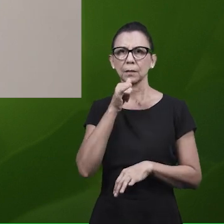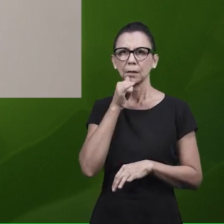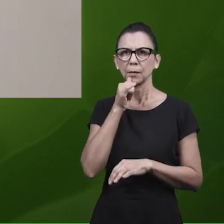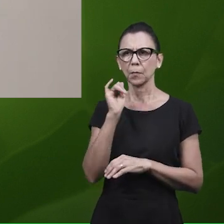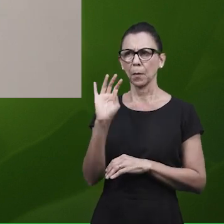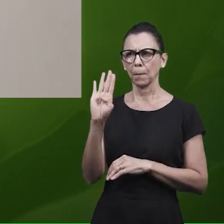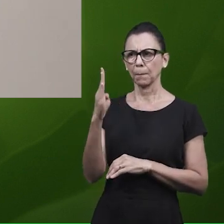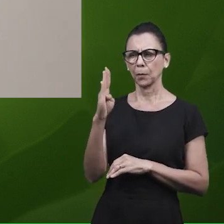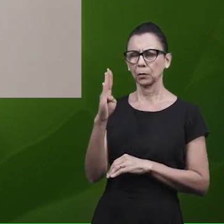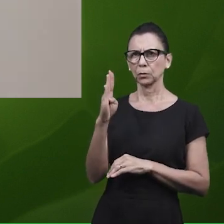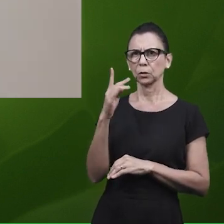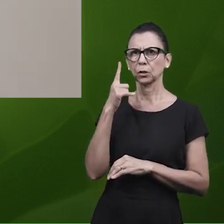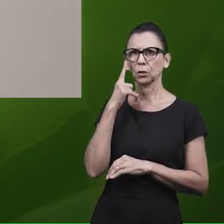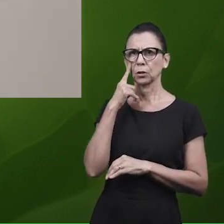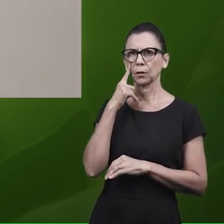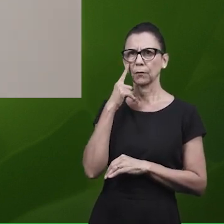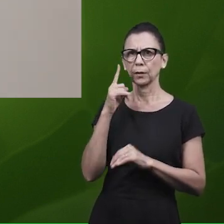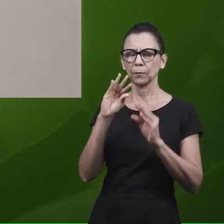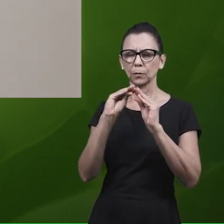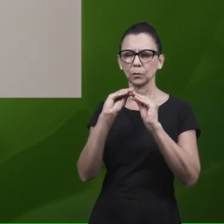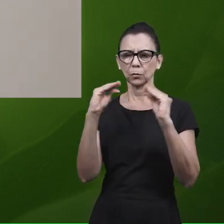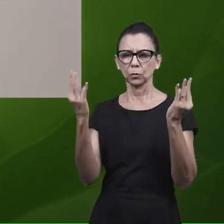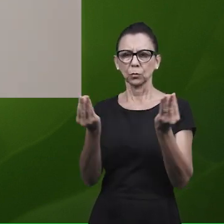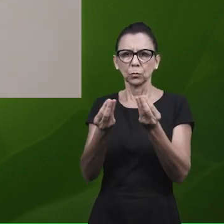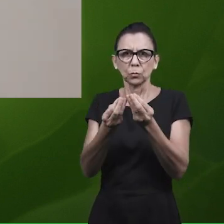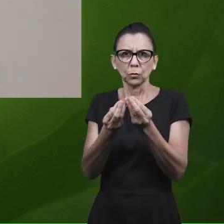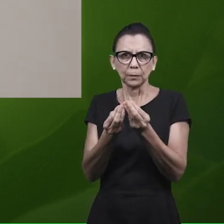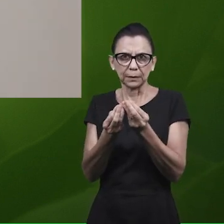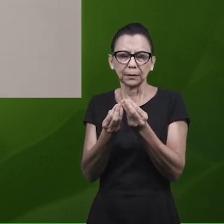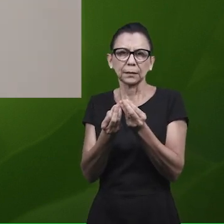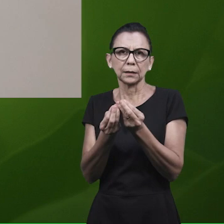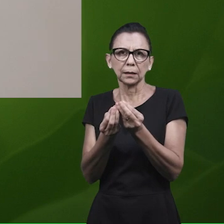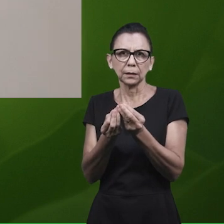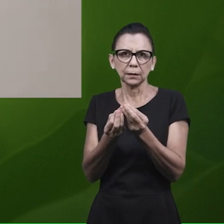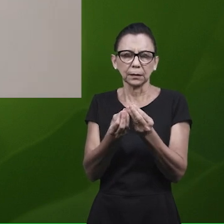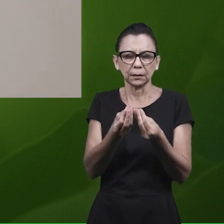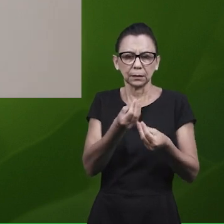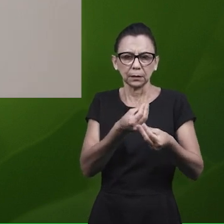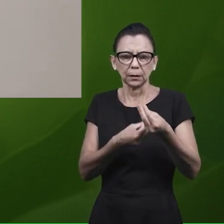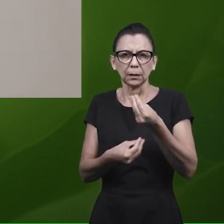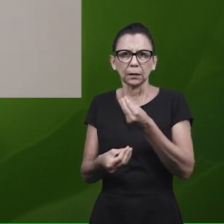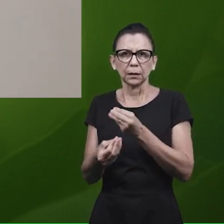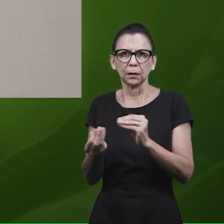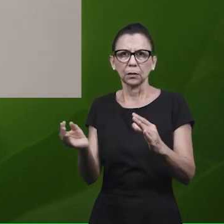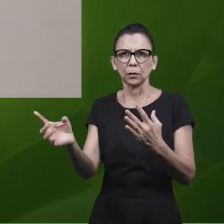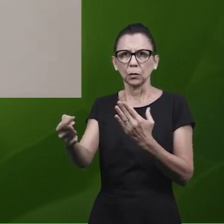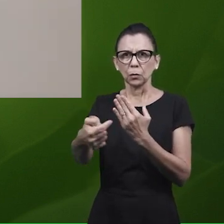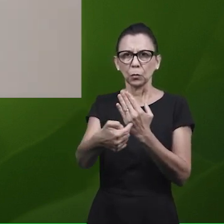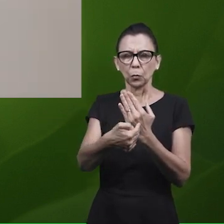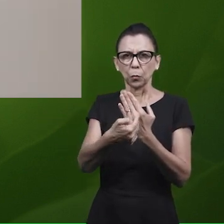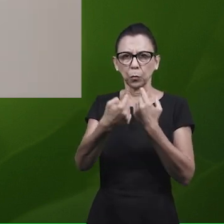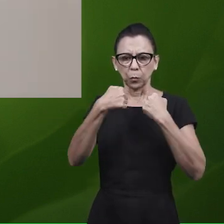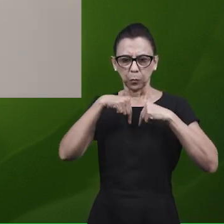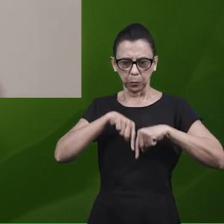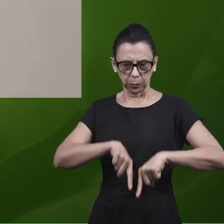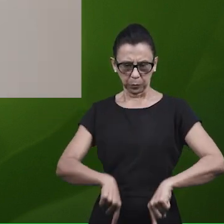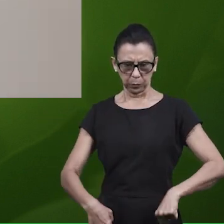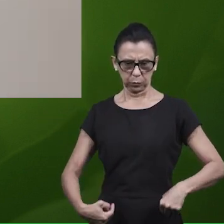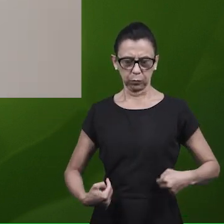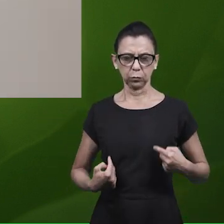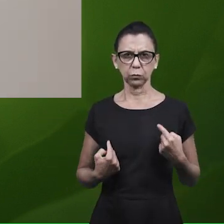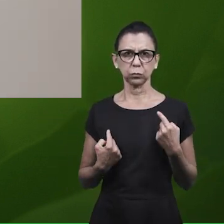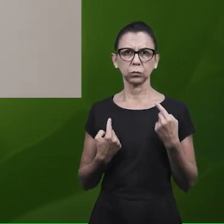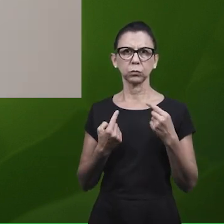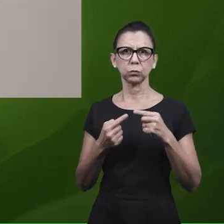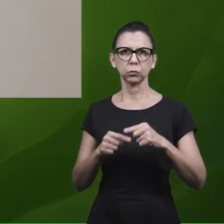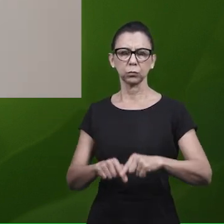de la biologie, par exemple, dans le champ de la biologie, nous avons des substances qui sont appelées de médiateurs inflammatoires et elles